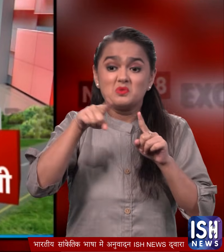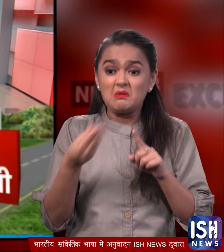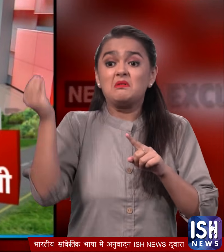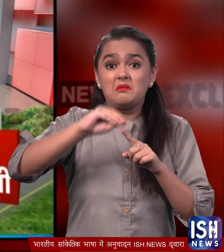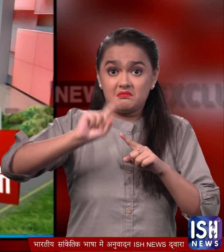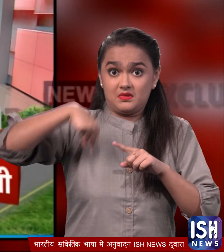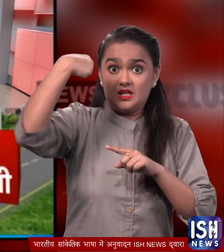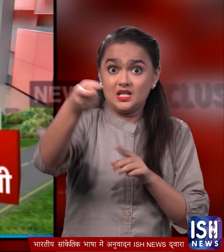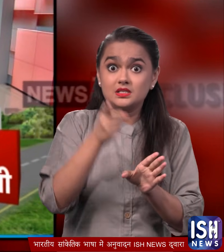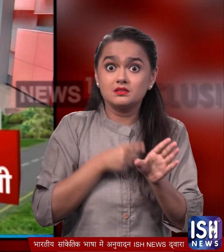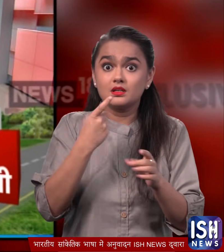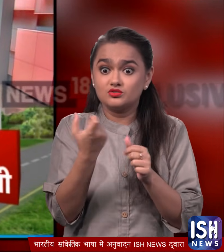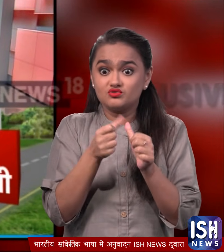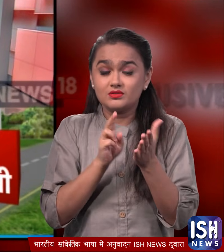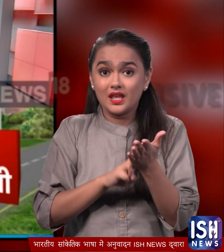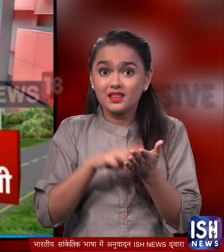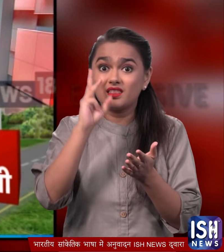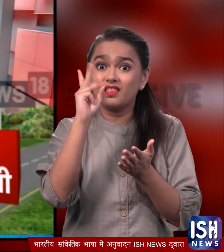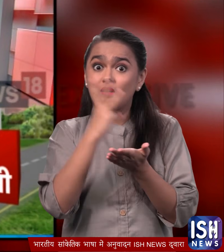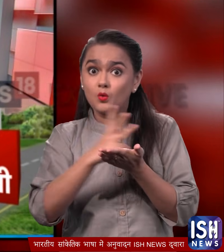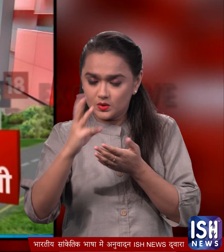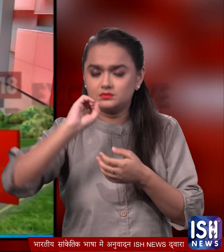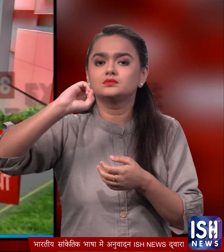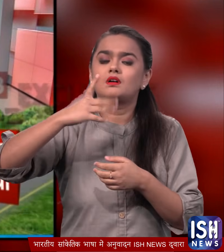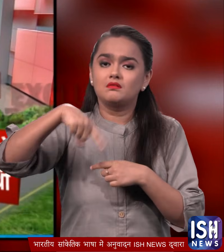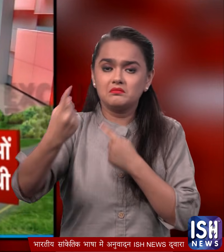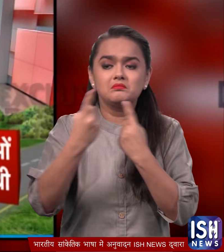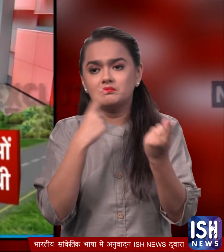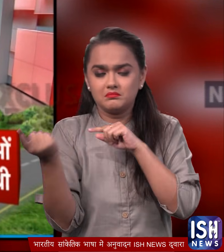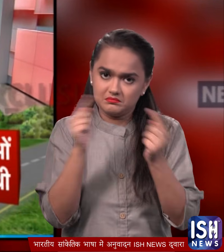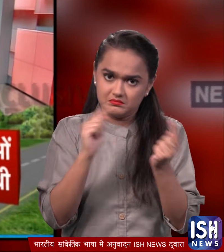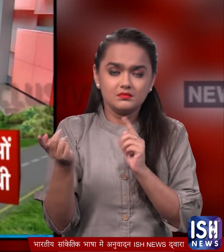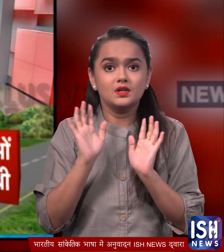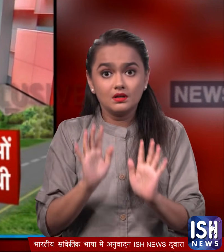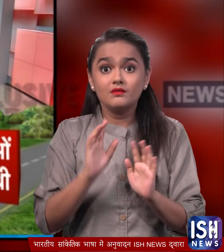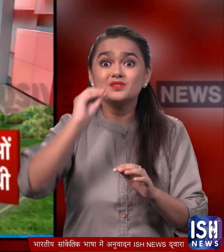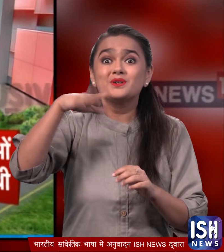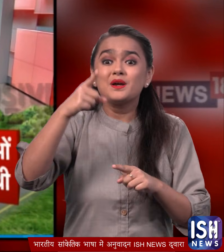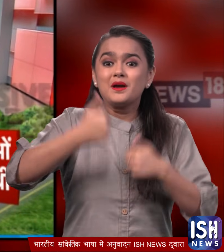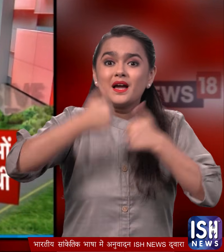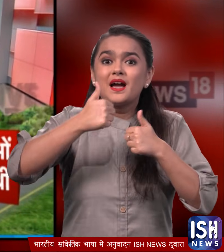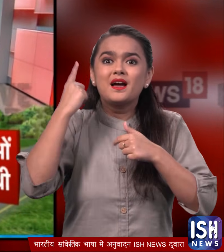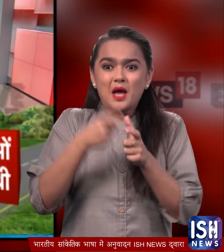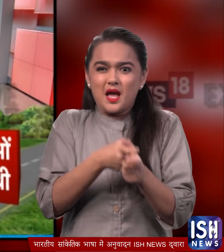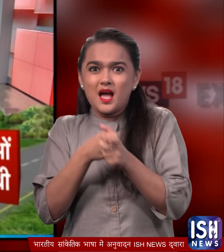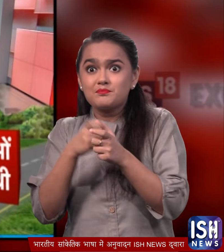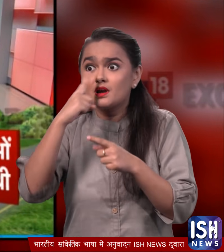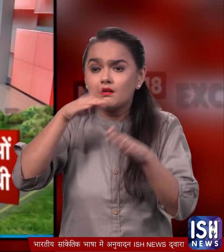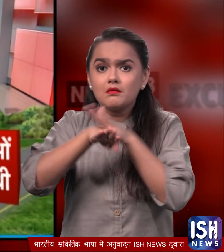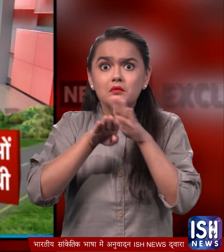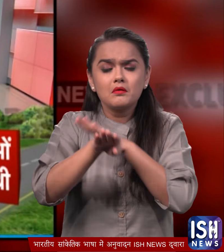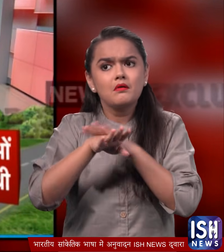सुनवाई अगले साल जनवरी के तीसरे हफ्ते में होगी। इससे पहले कोर्ट ने सेना में अफसरों की भर्ती के लिए होने वाली एनडीए की प्रवेश परीक्षा देने